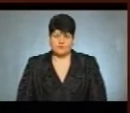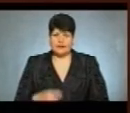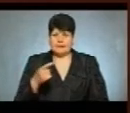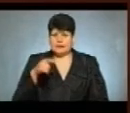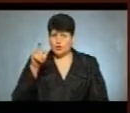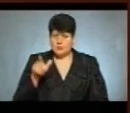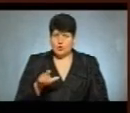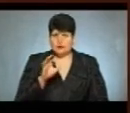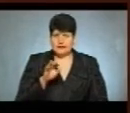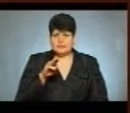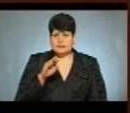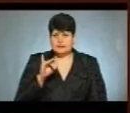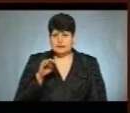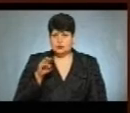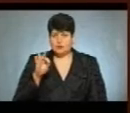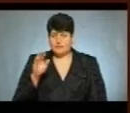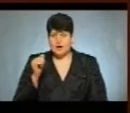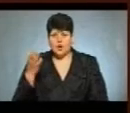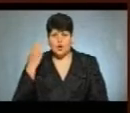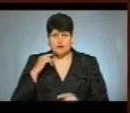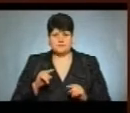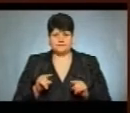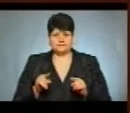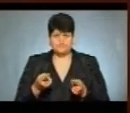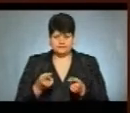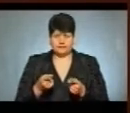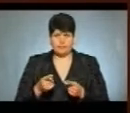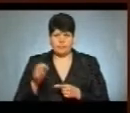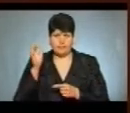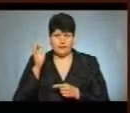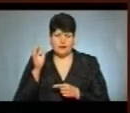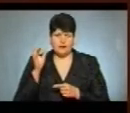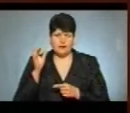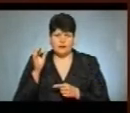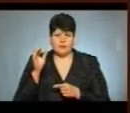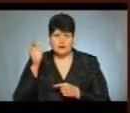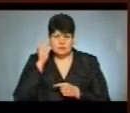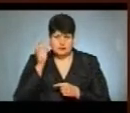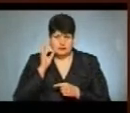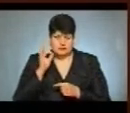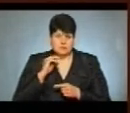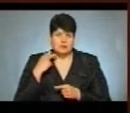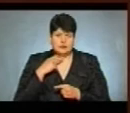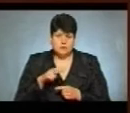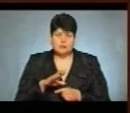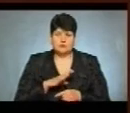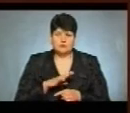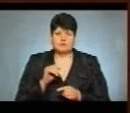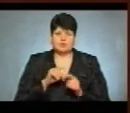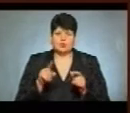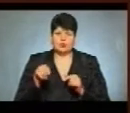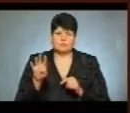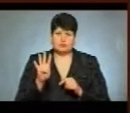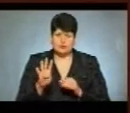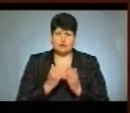Тернополянка Олена Тітова, колишня ув'язнена нацистських концтаборів, побувала в тернопільській школі номер 4. В музеї